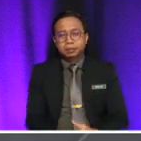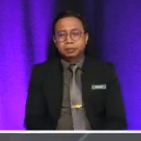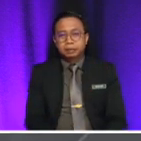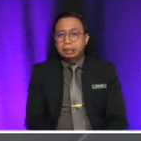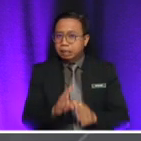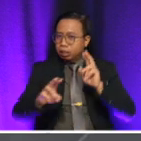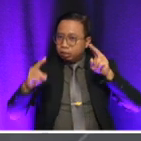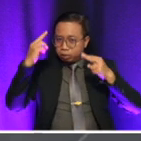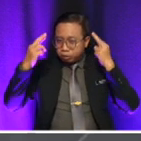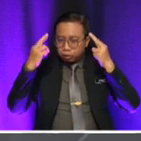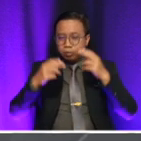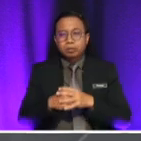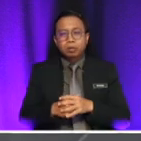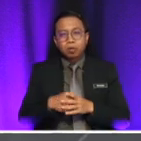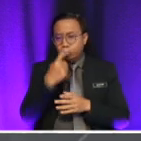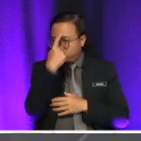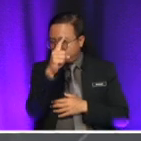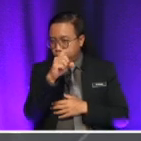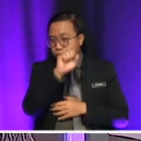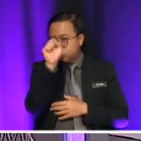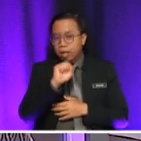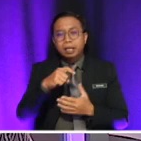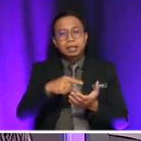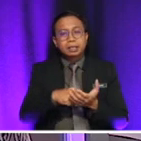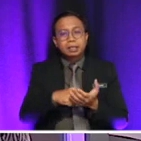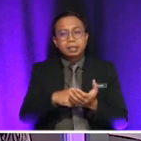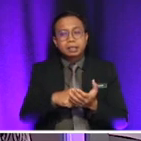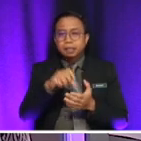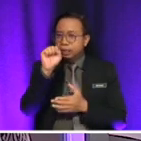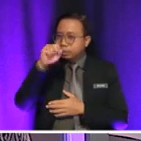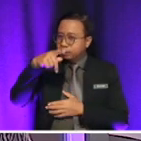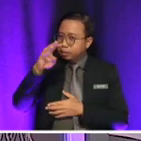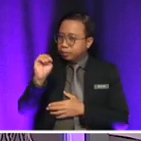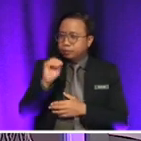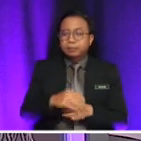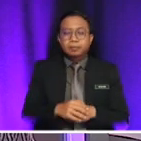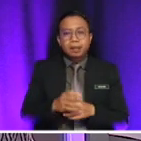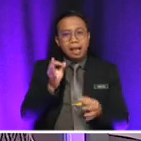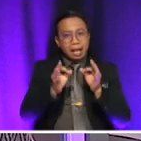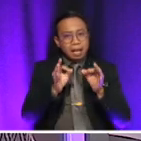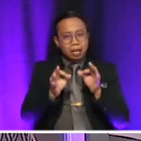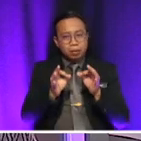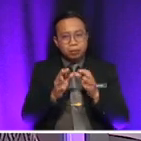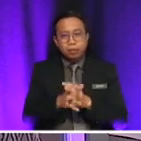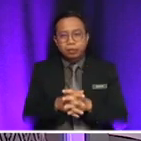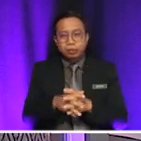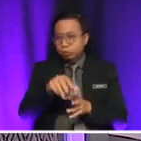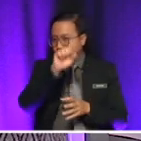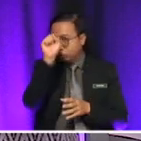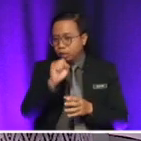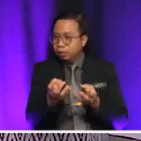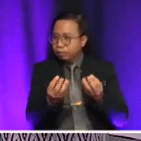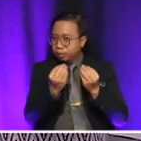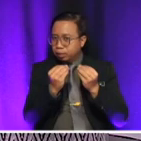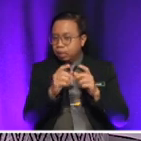Oke dan untuk soal dan seperti ini di peringkat SPM kalau soalan minta